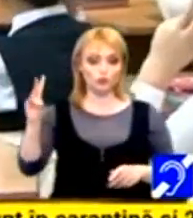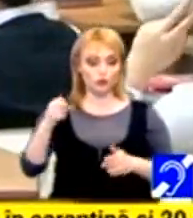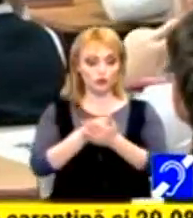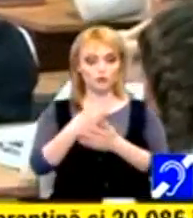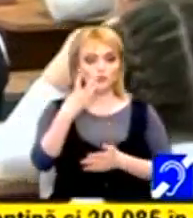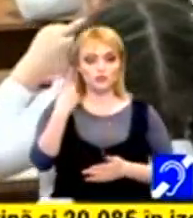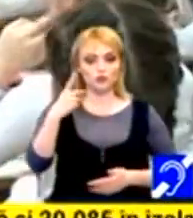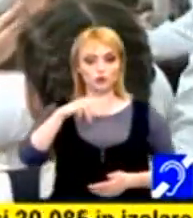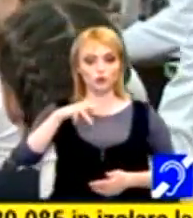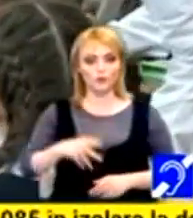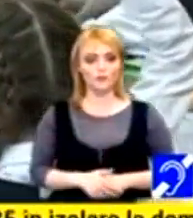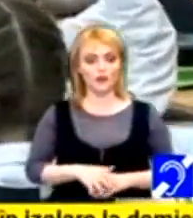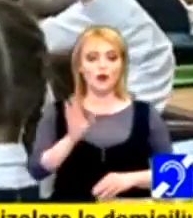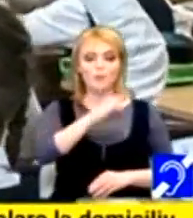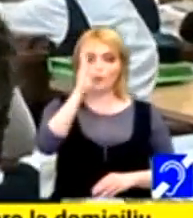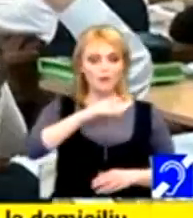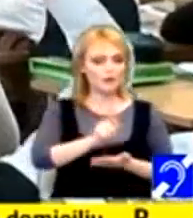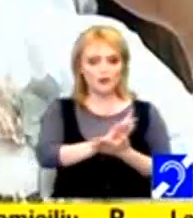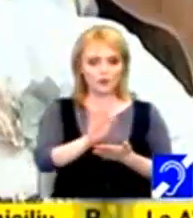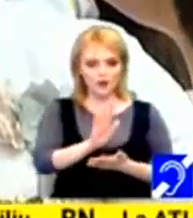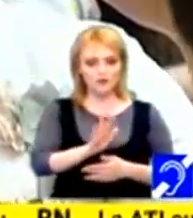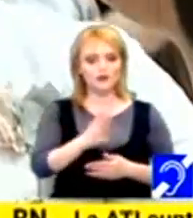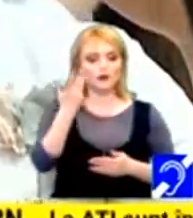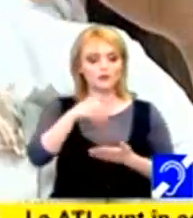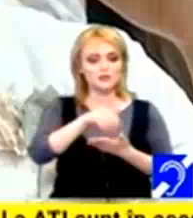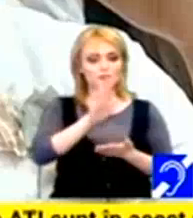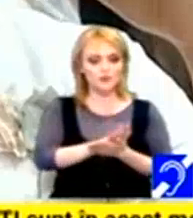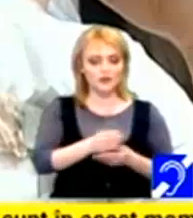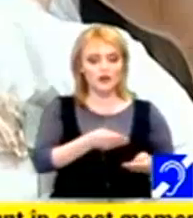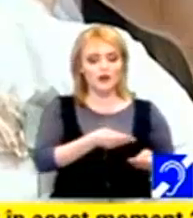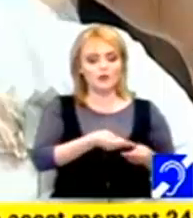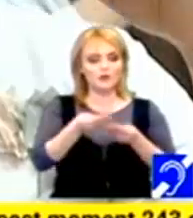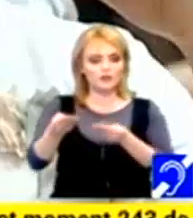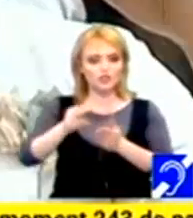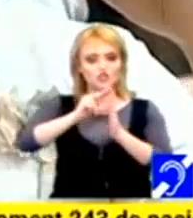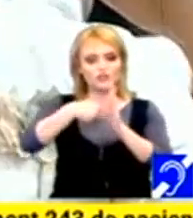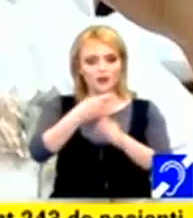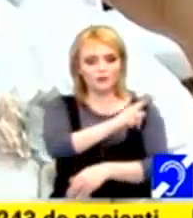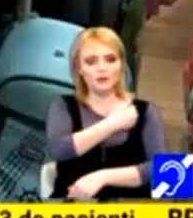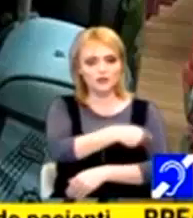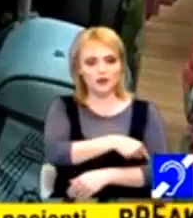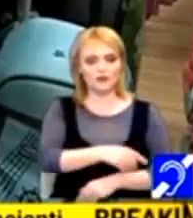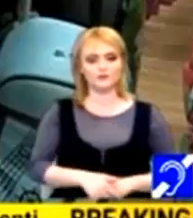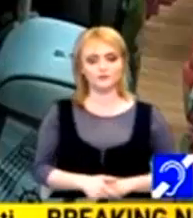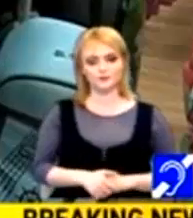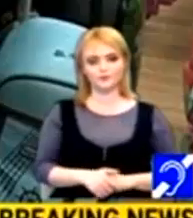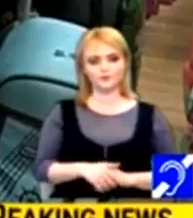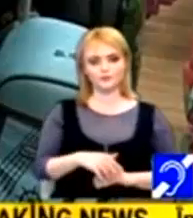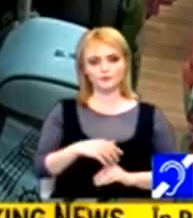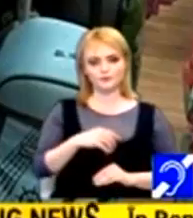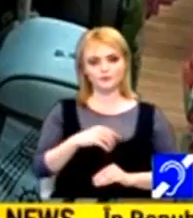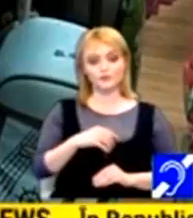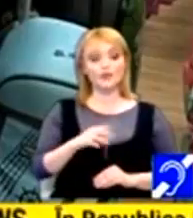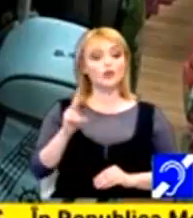31 iulie. Părinții nu vor fi obligați la etapa de înscriere să prezinte certificatul medical sau raportul de evaluare al maturității